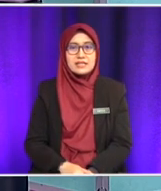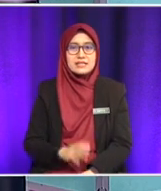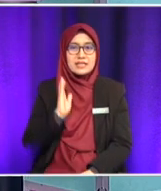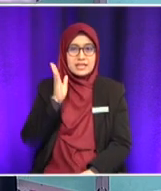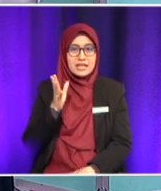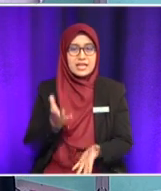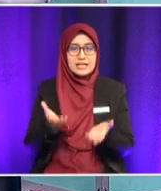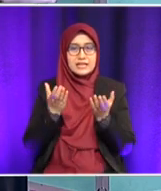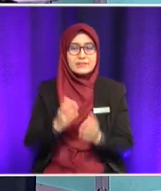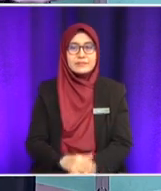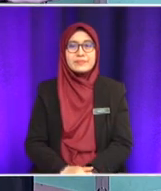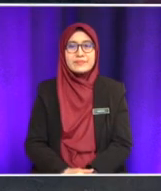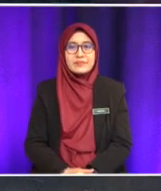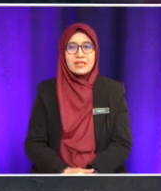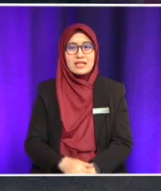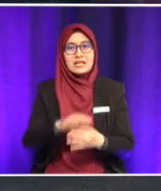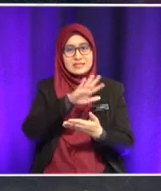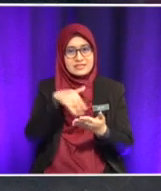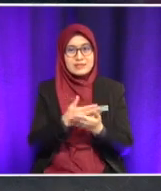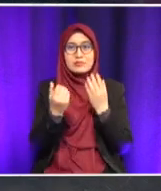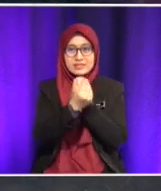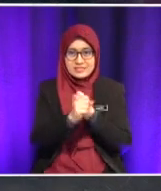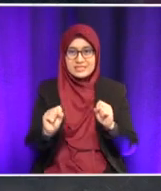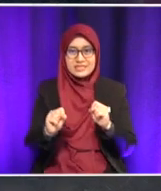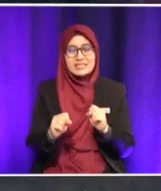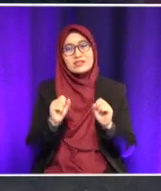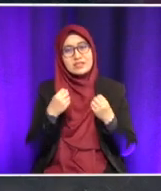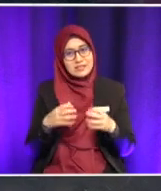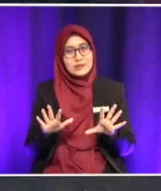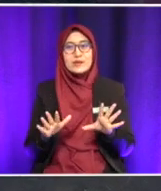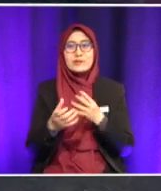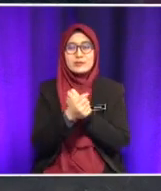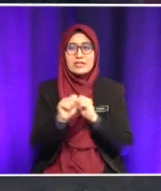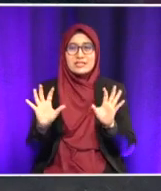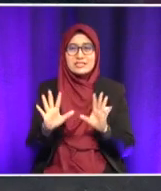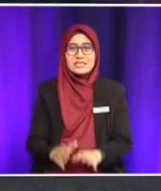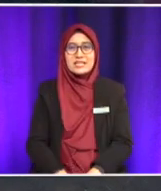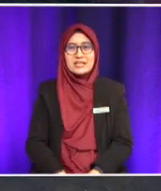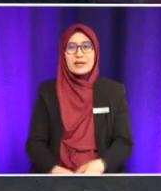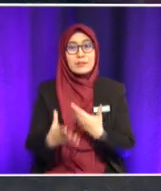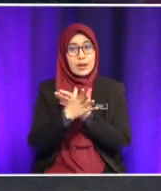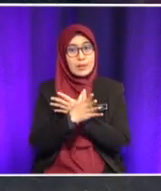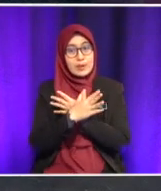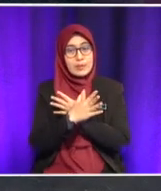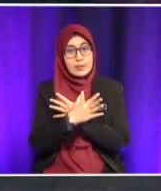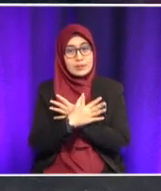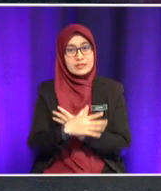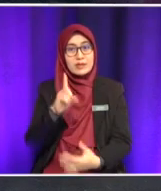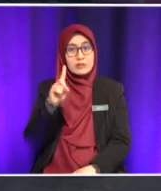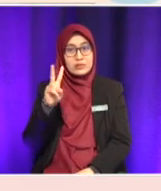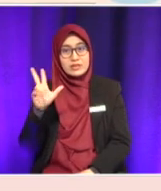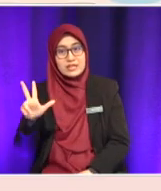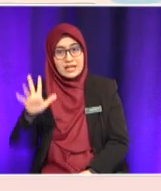murid apa sih dia oke betul lama-lama satu dua tiga